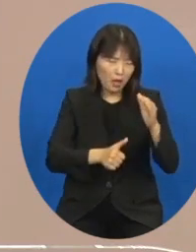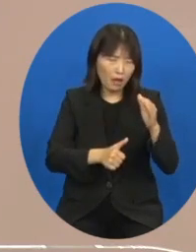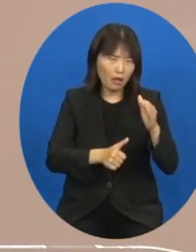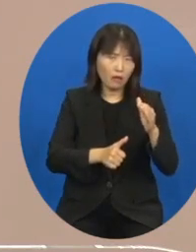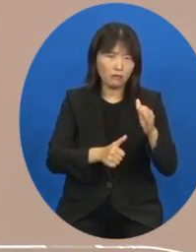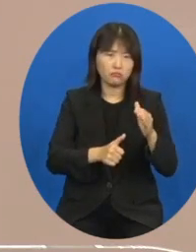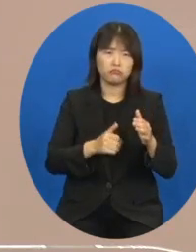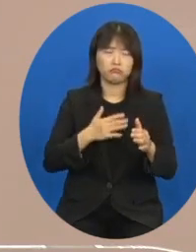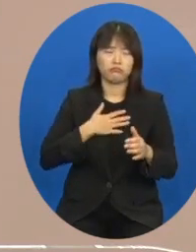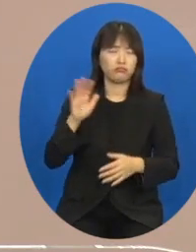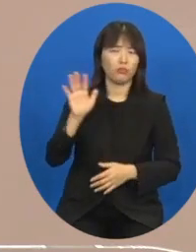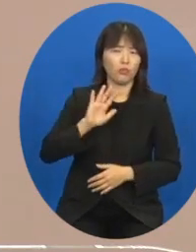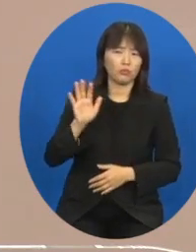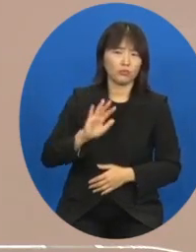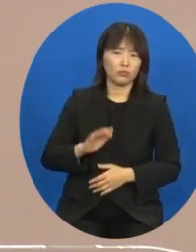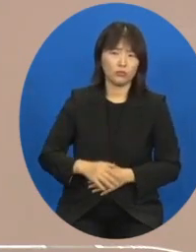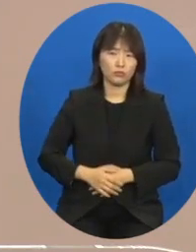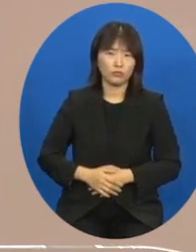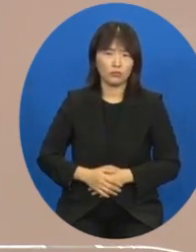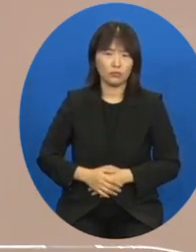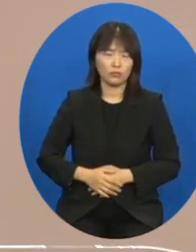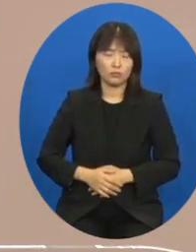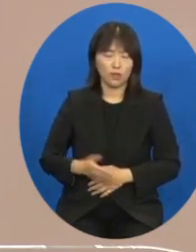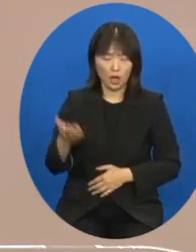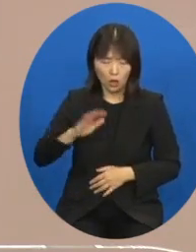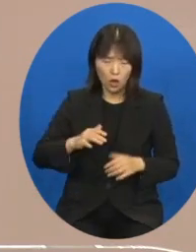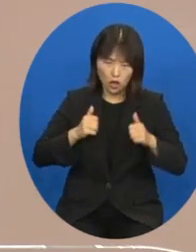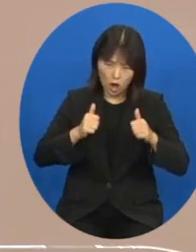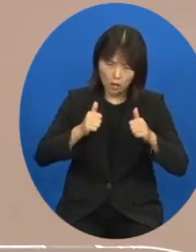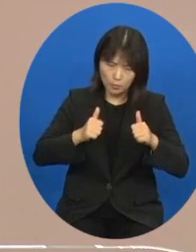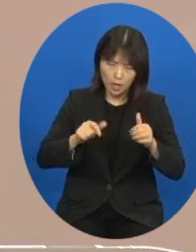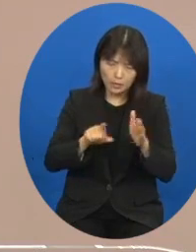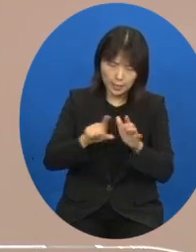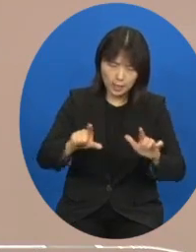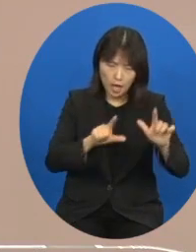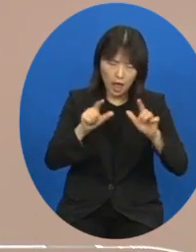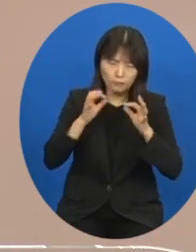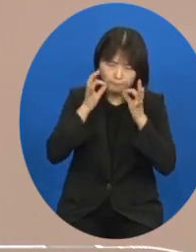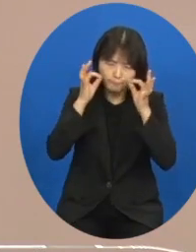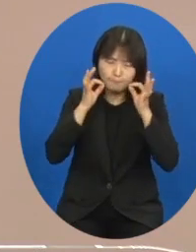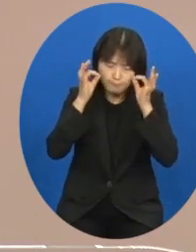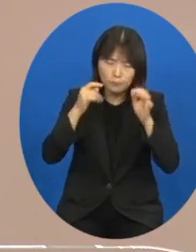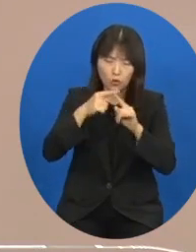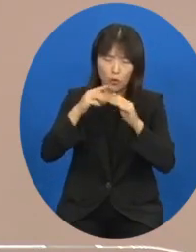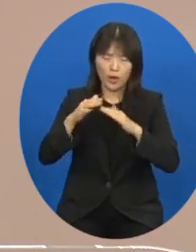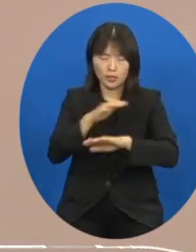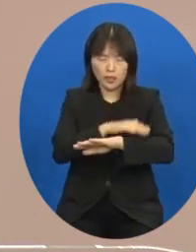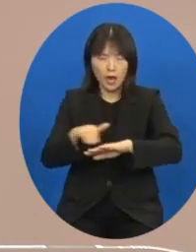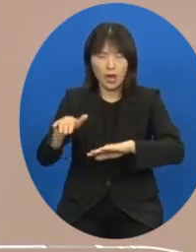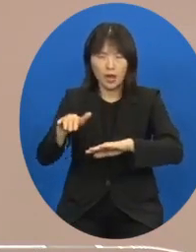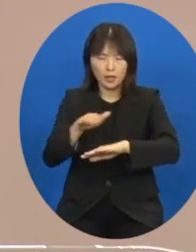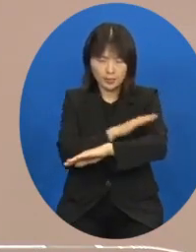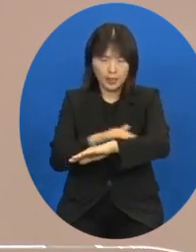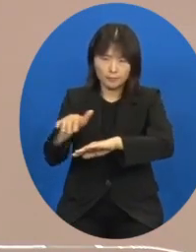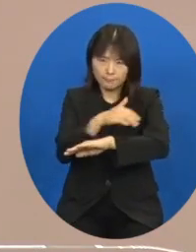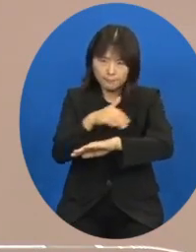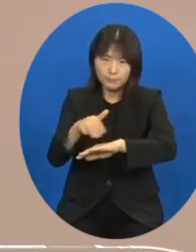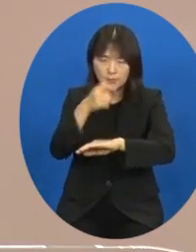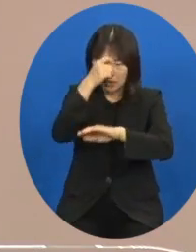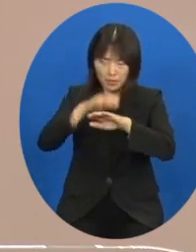저는 그렇게 살지는 않았습니다. 그래도 열심히 신앙생활 하려고 애를 썼고 교회도 잘 다니고 예배도 드리고